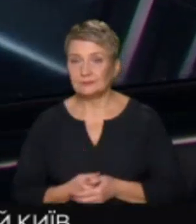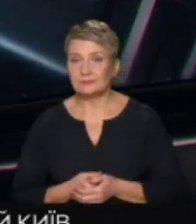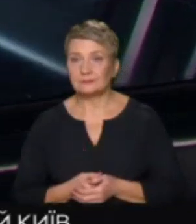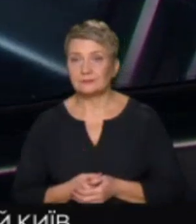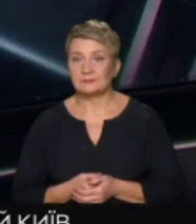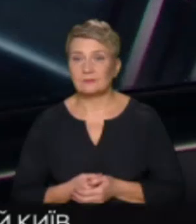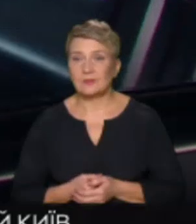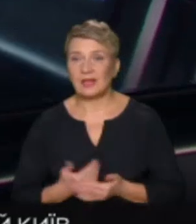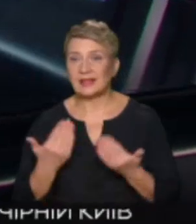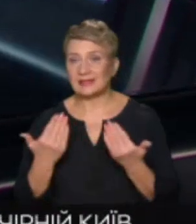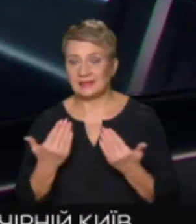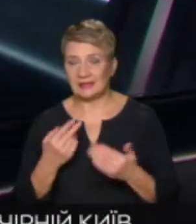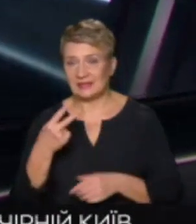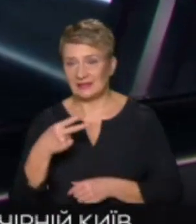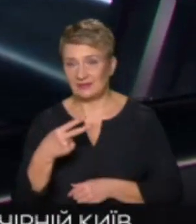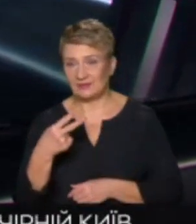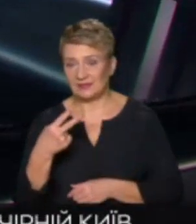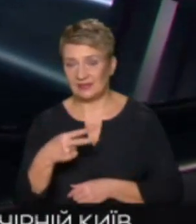нас станом на